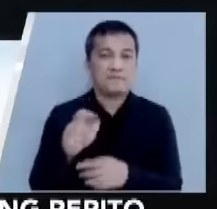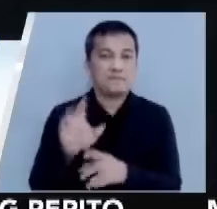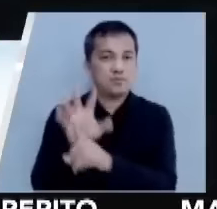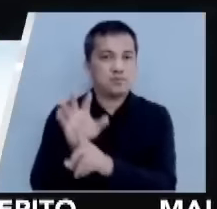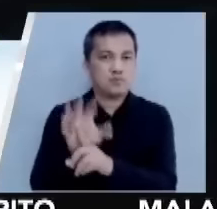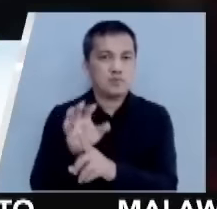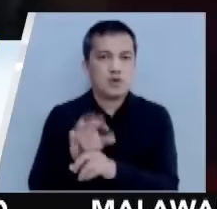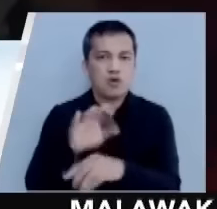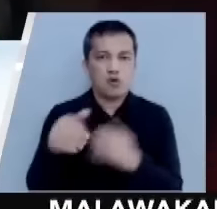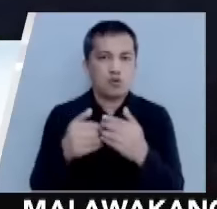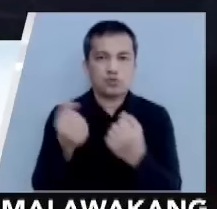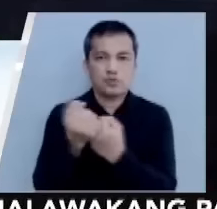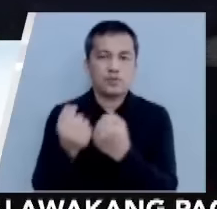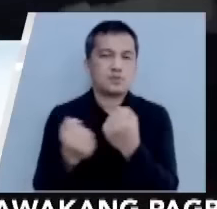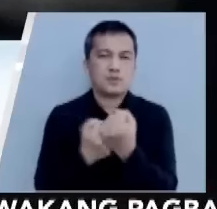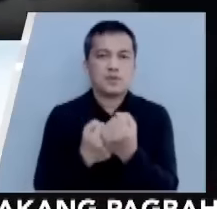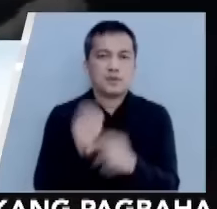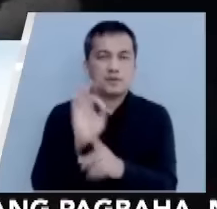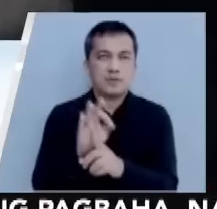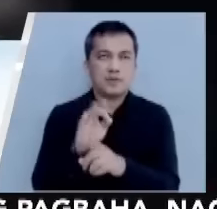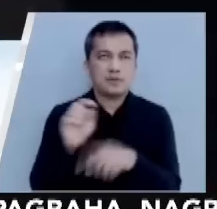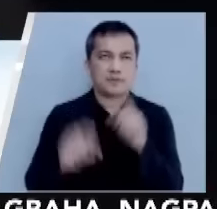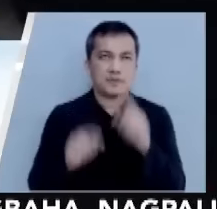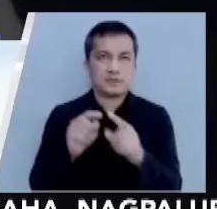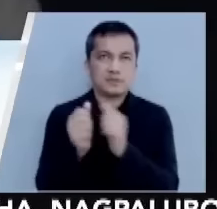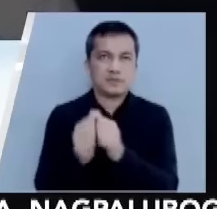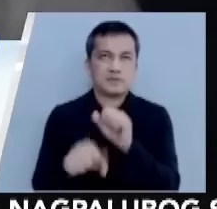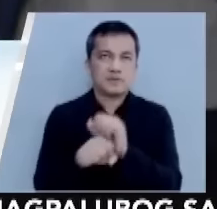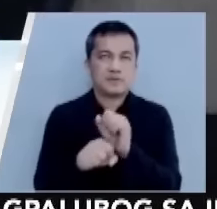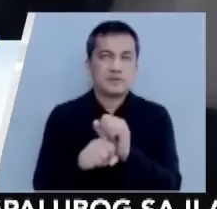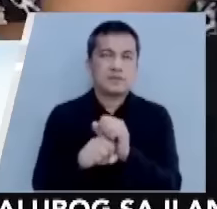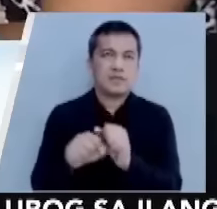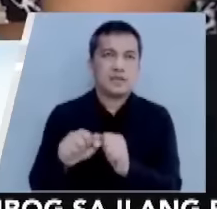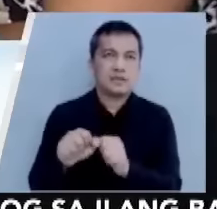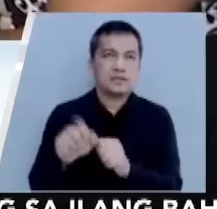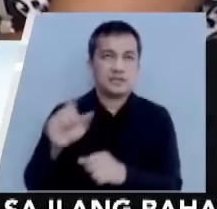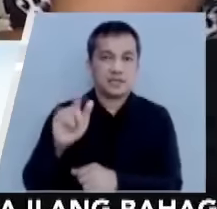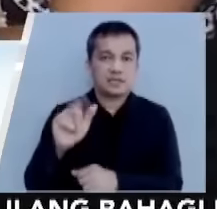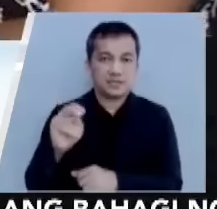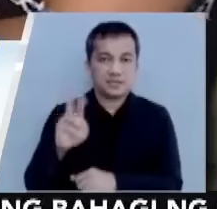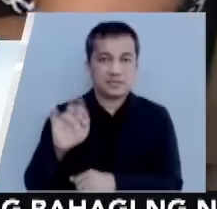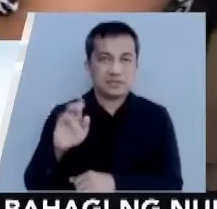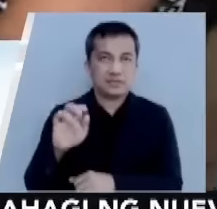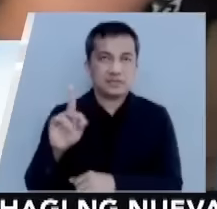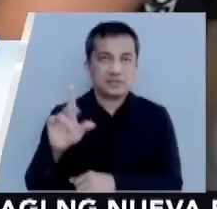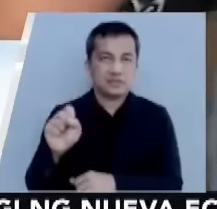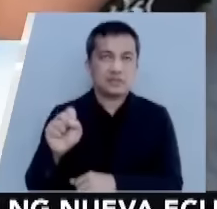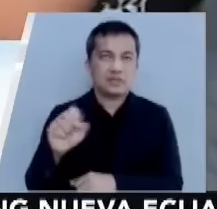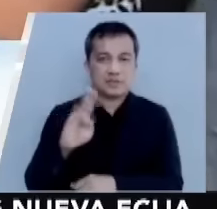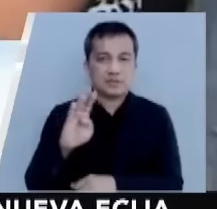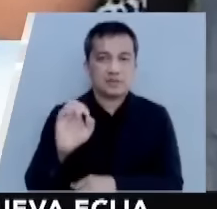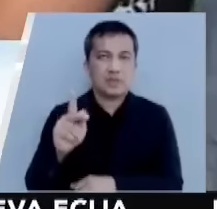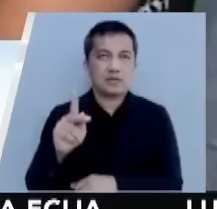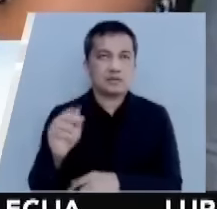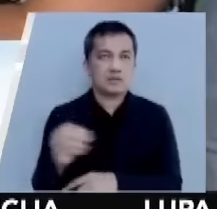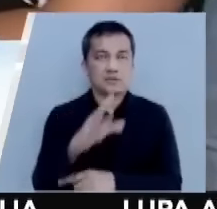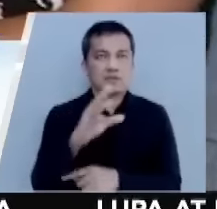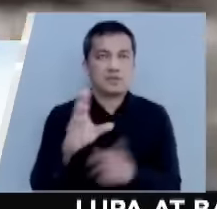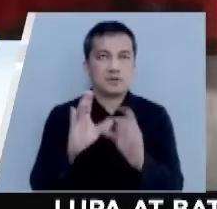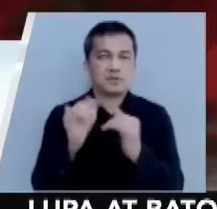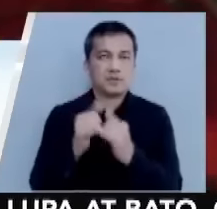mga kaibigan at katrabaho ni Asia's multimedia star Alden Richards sa block screening ng kanyang kumpanyang Myriad